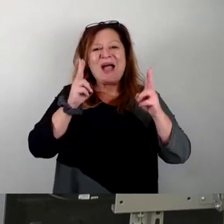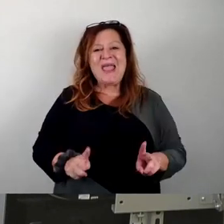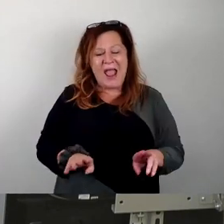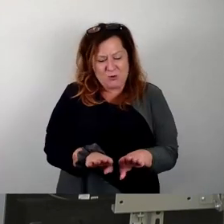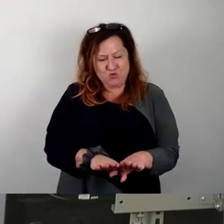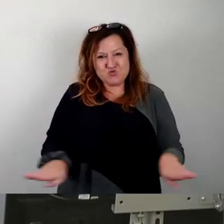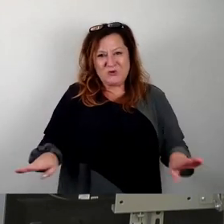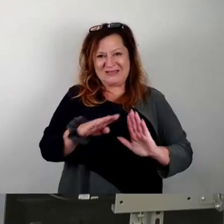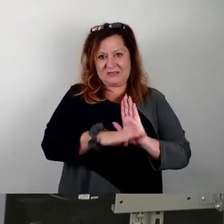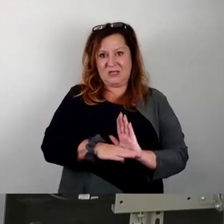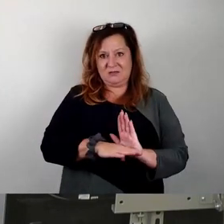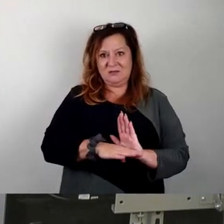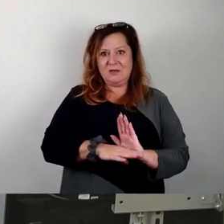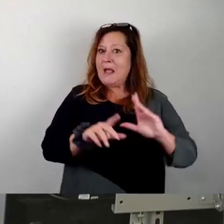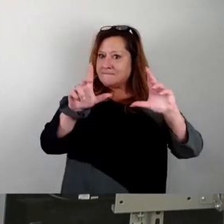Verfassung darf also...